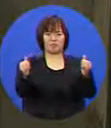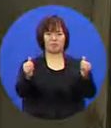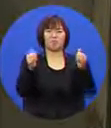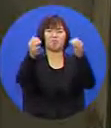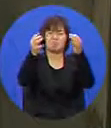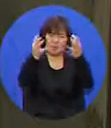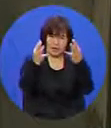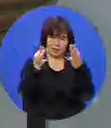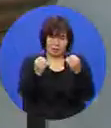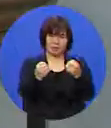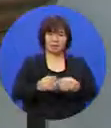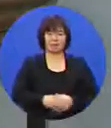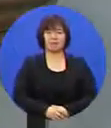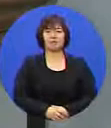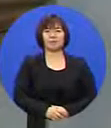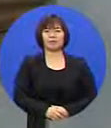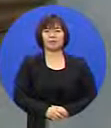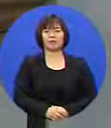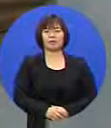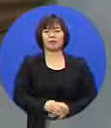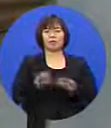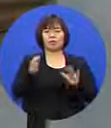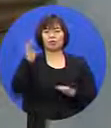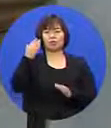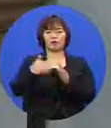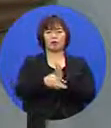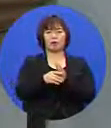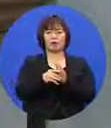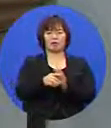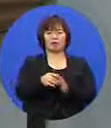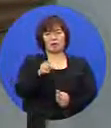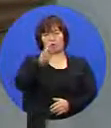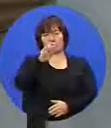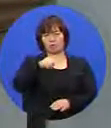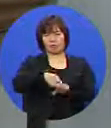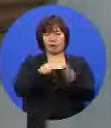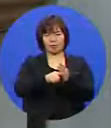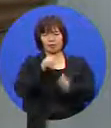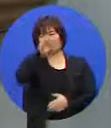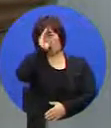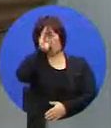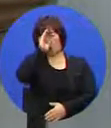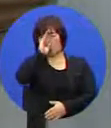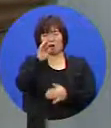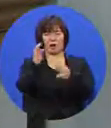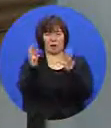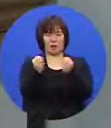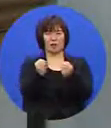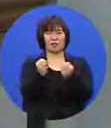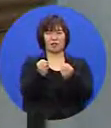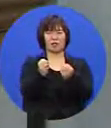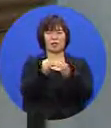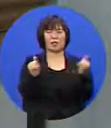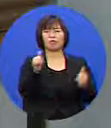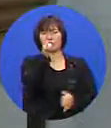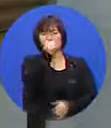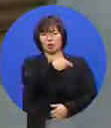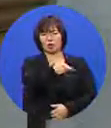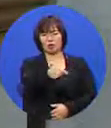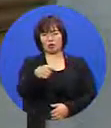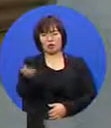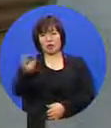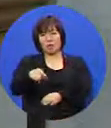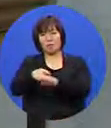아주 많습니다. 네, 현대인들 화병이라든지 이 마음의 병을 얻은 분들이 많은데 마음